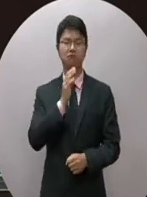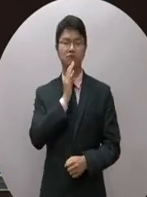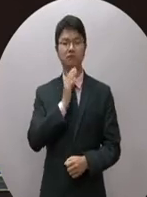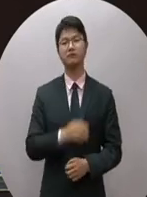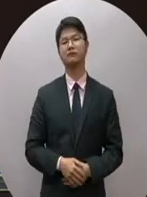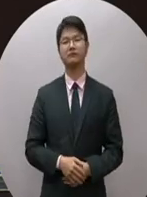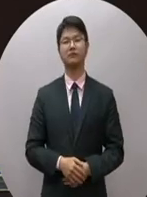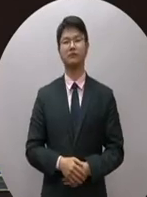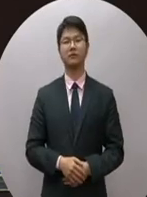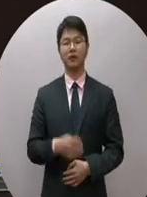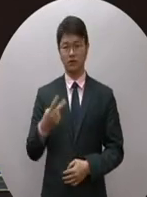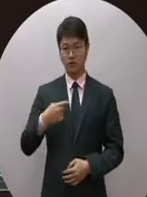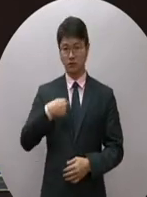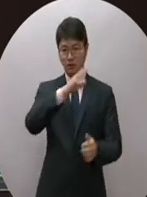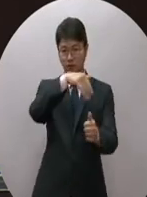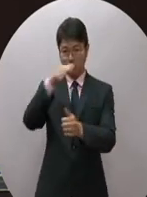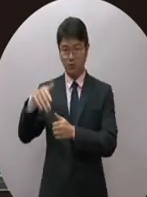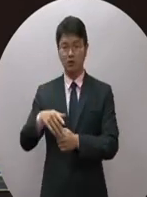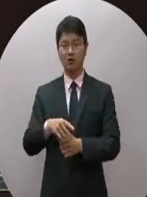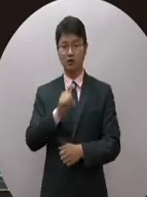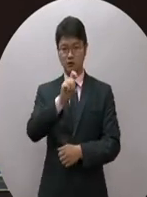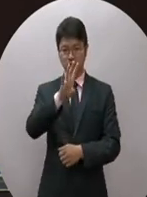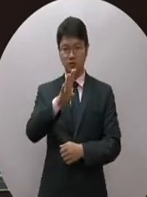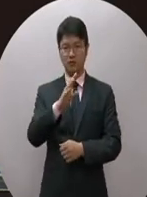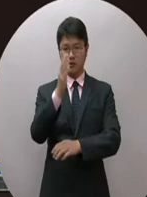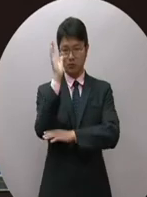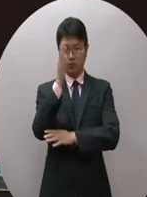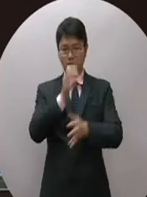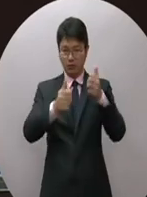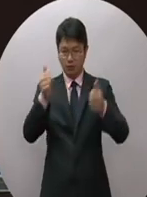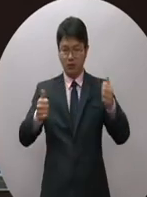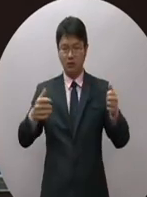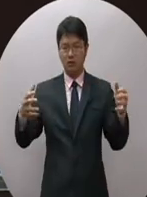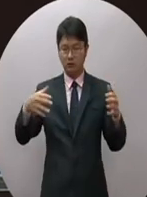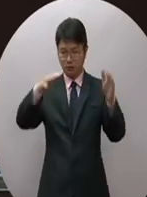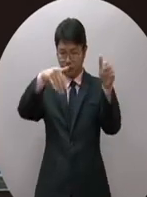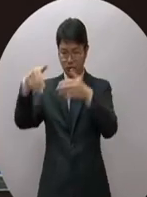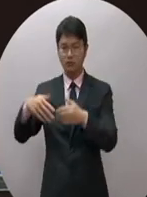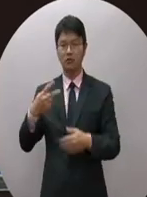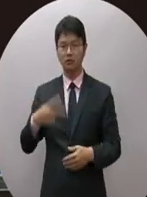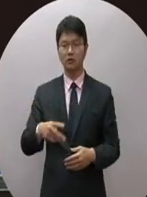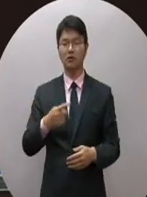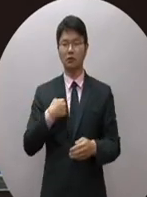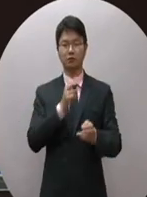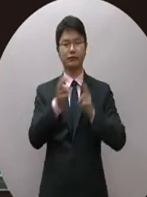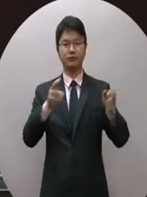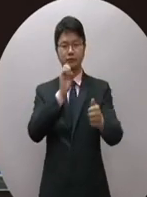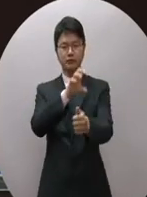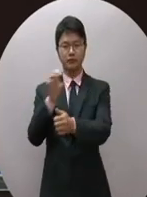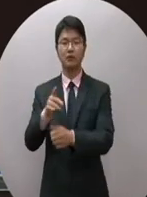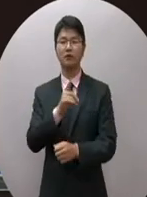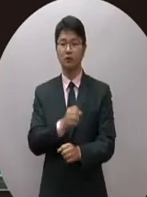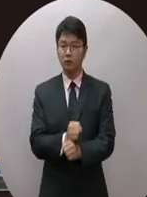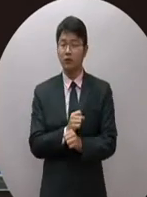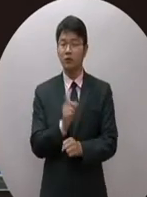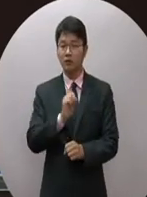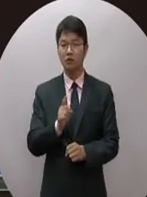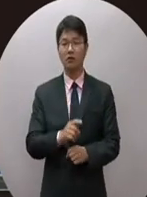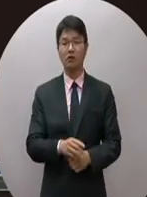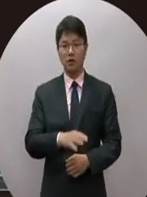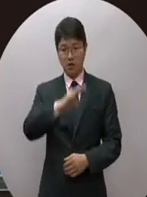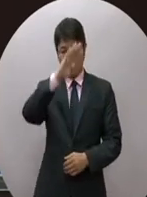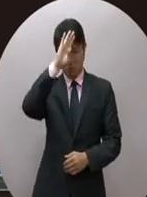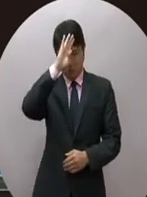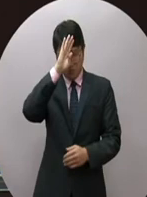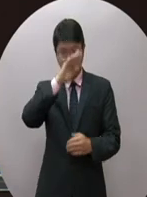我也特别召集14个相关部委首长，任务组指示务必阻绝病毒于境